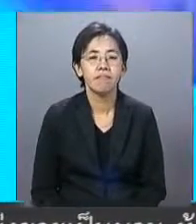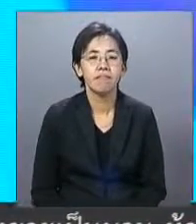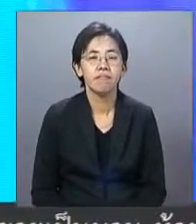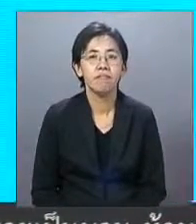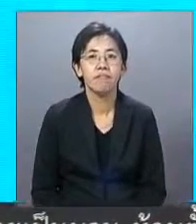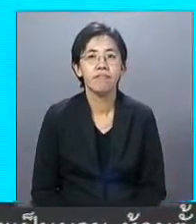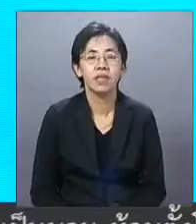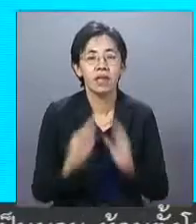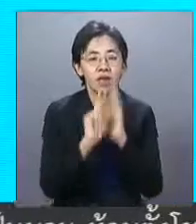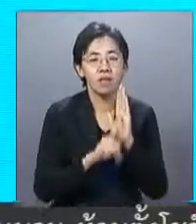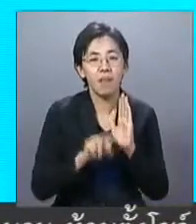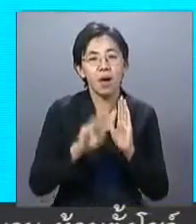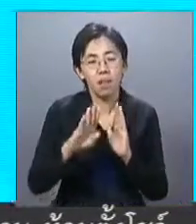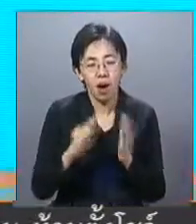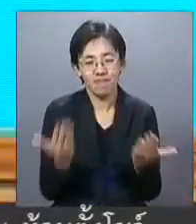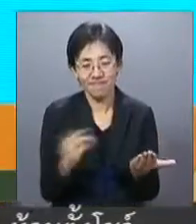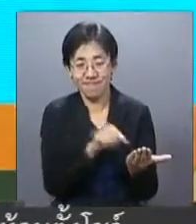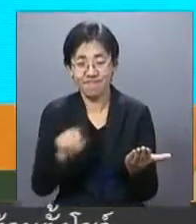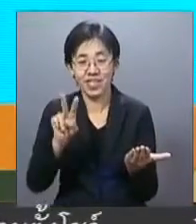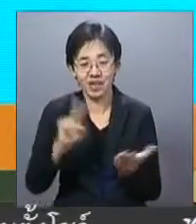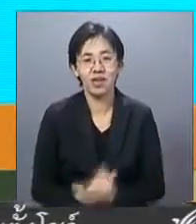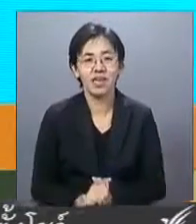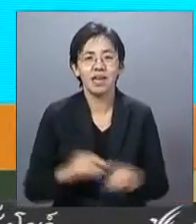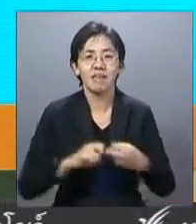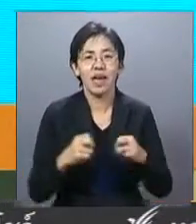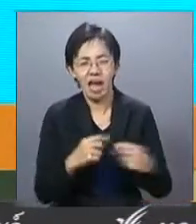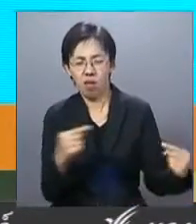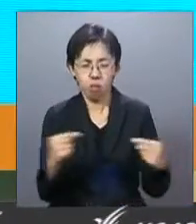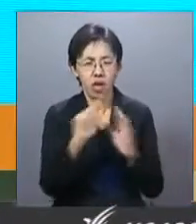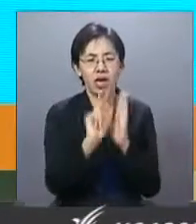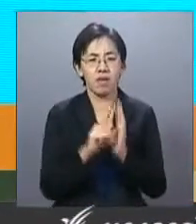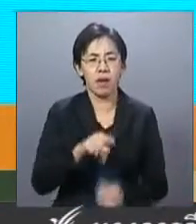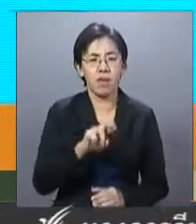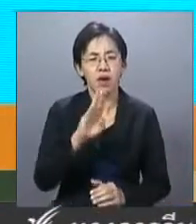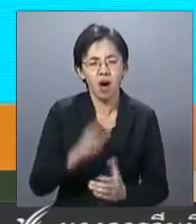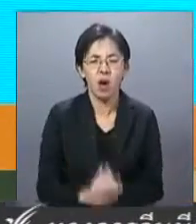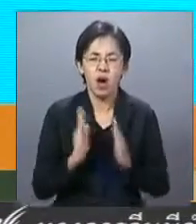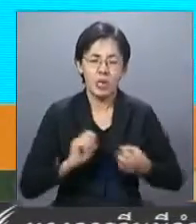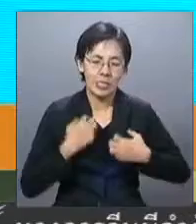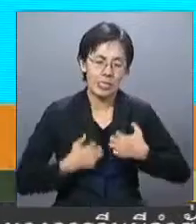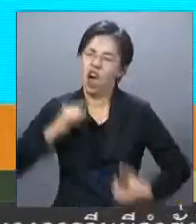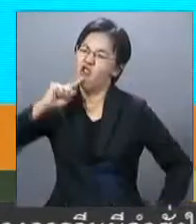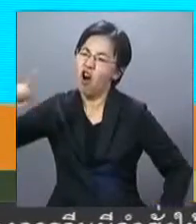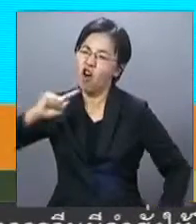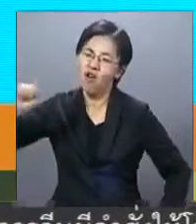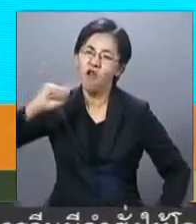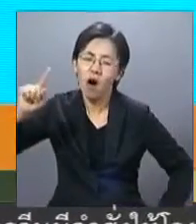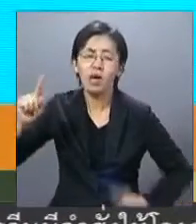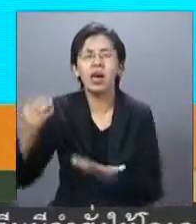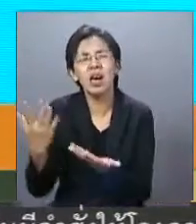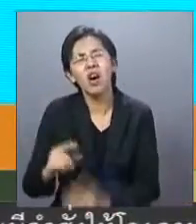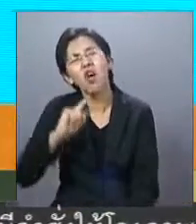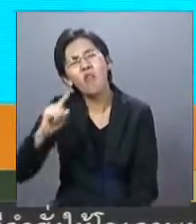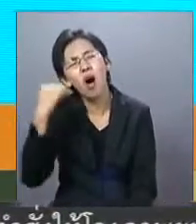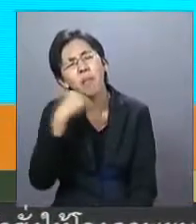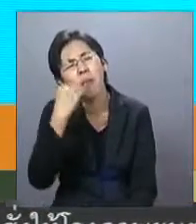พรบ2ฉบับผมบอกไปแล้วนะวันนี้ก็มาตีเรื่องพรบครับอีกไอ้ช่างฟ้องเนี่ยไปหาเองไม่รู้จะฟ้องอะไรกันทั้งห